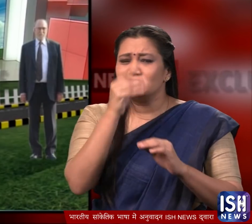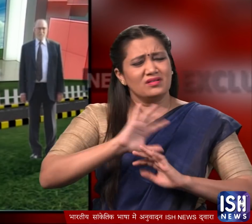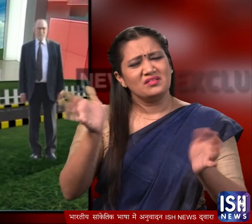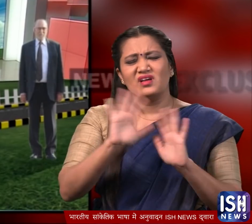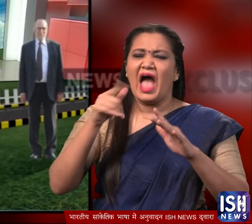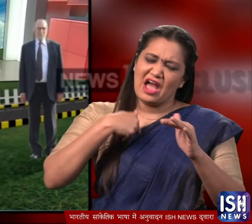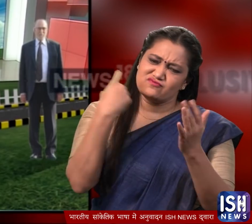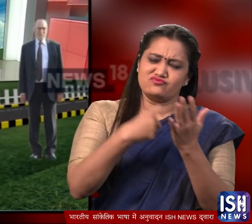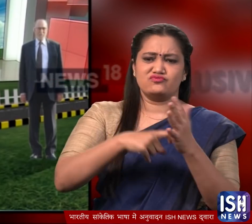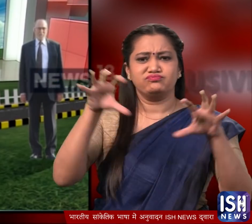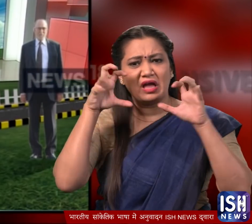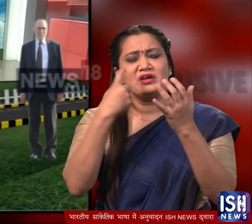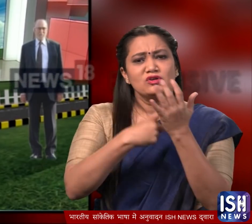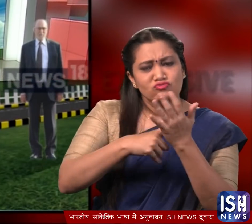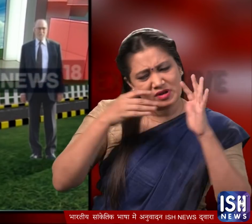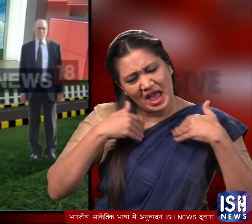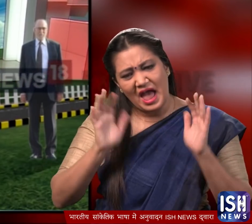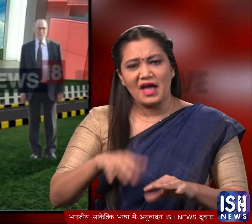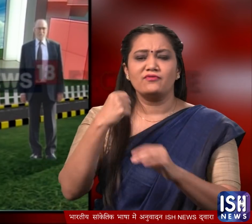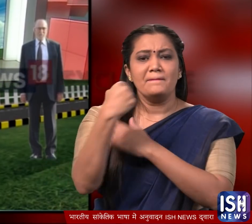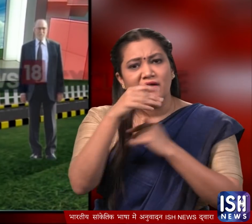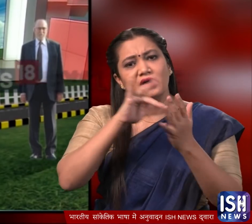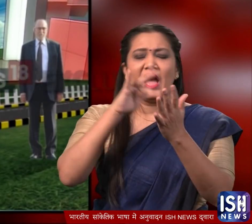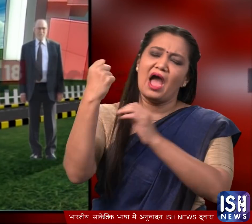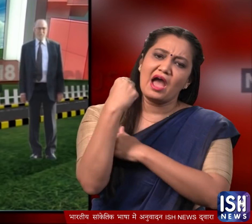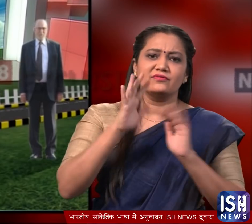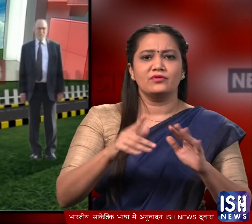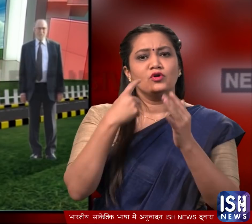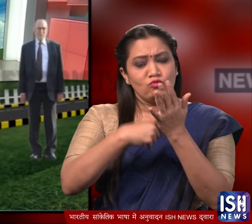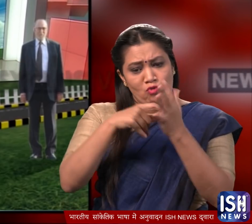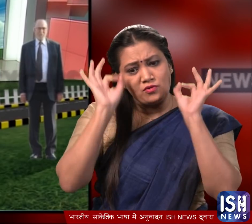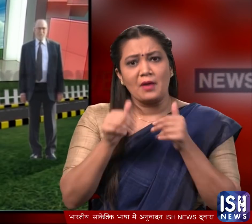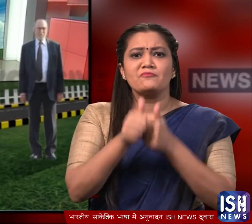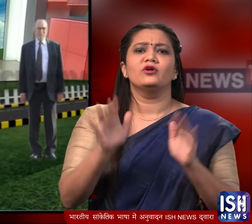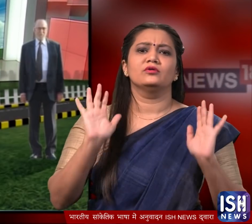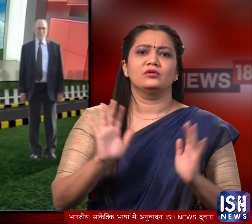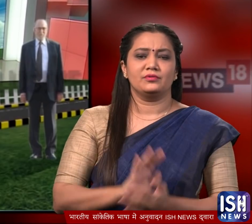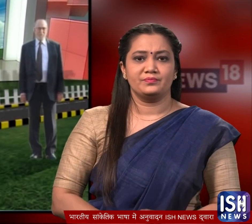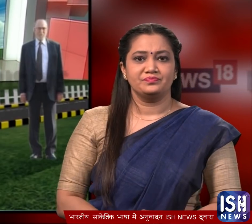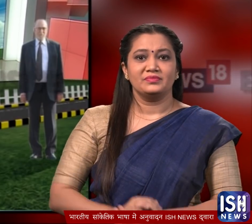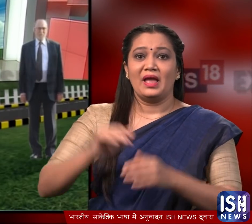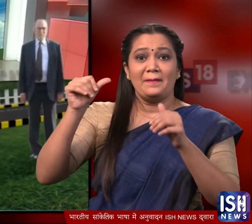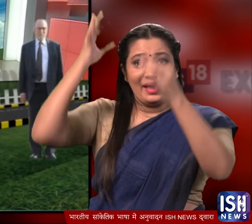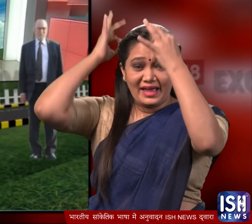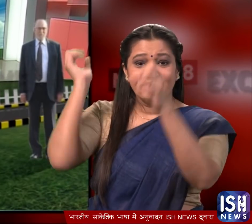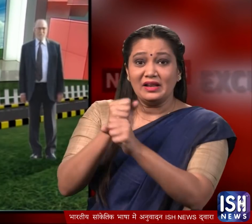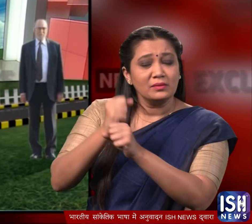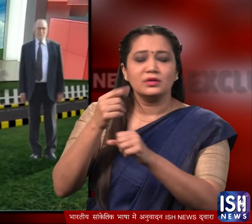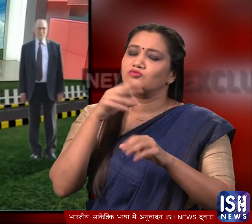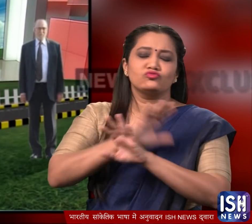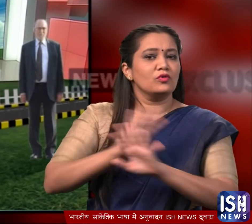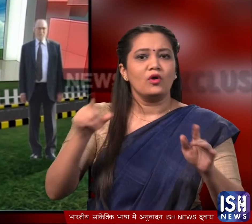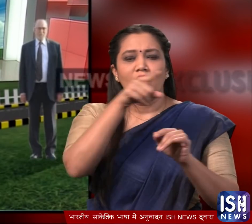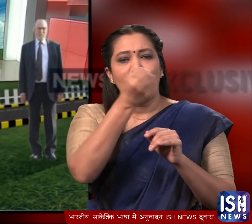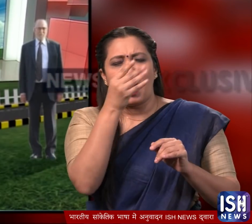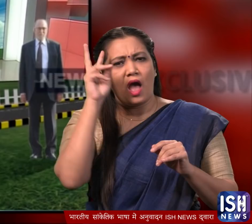का जिक्र करते हुए ये साफ कर दिया कि केंद्र सरकार का जो भी फैसला है वो नियमों के मुताबिक है। लेकिन केजरीवाल सरकार ने बीजेपी